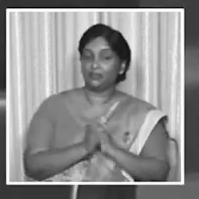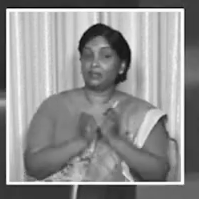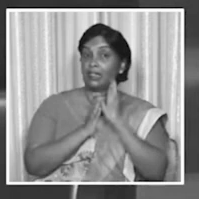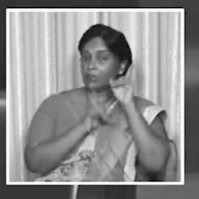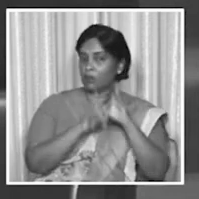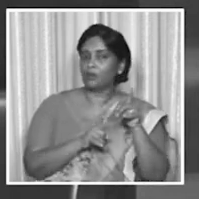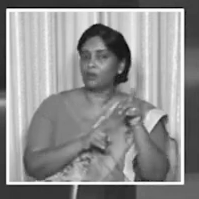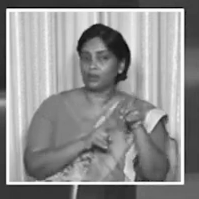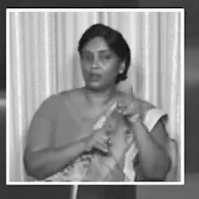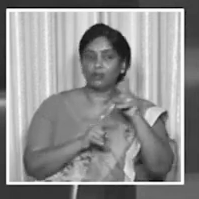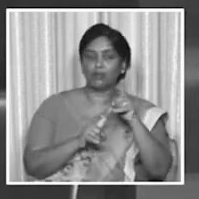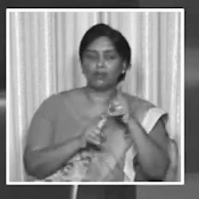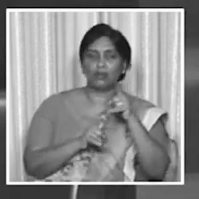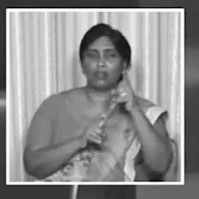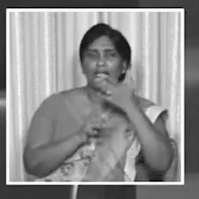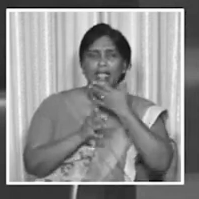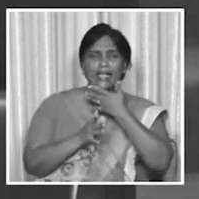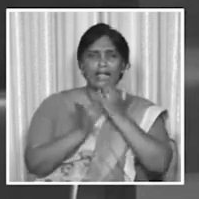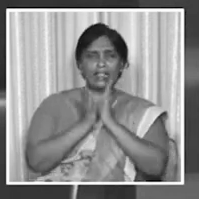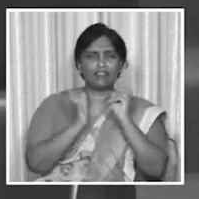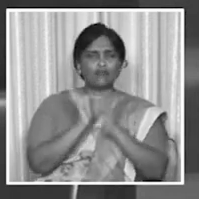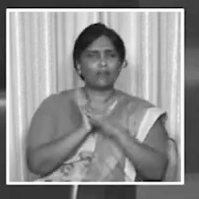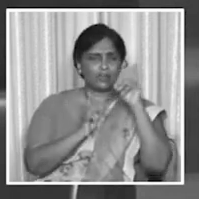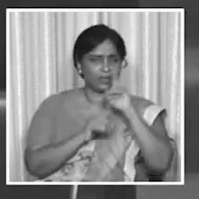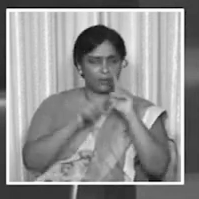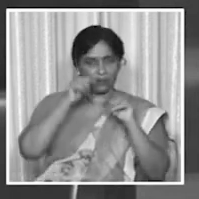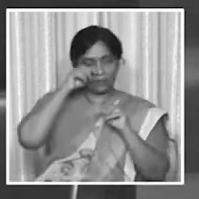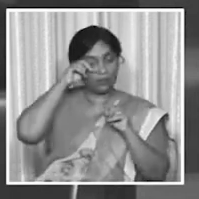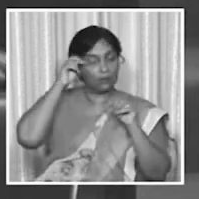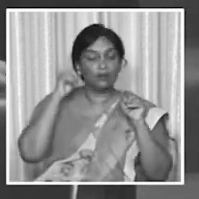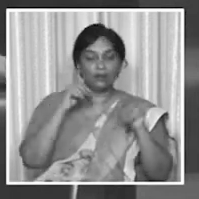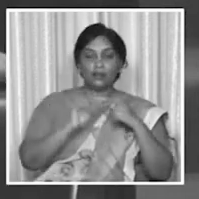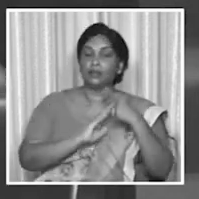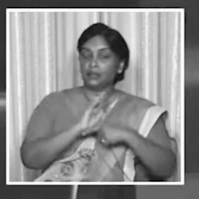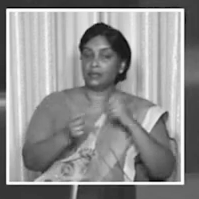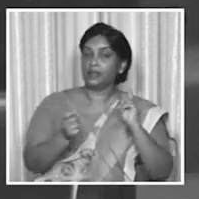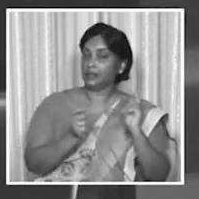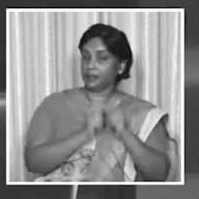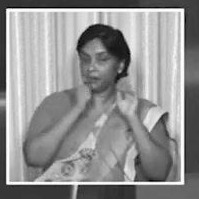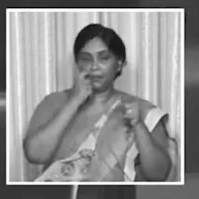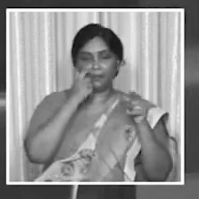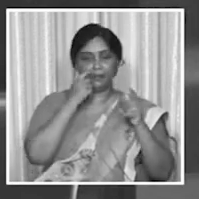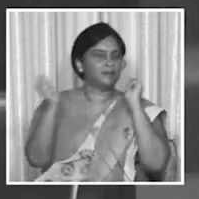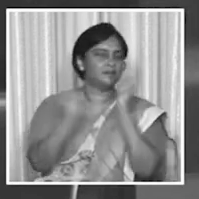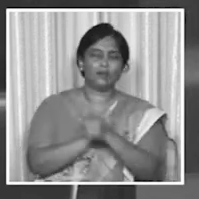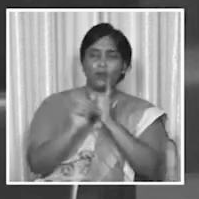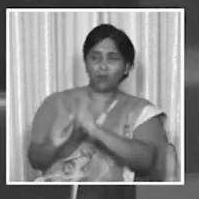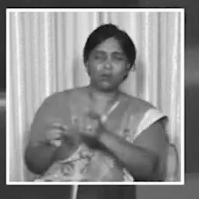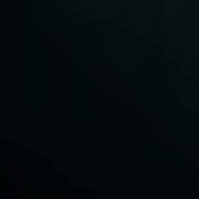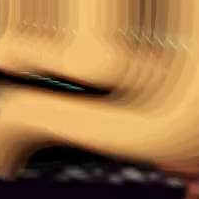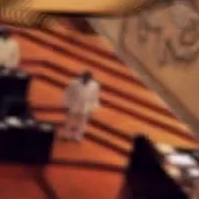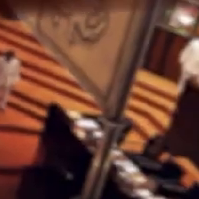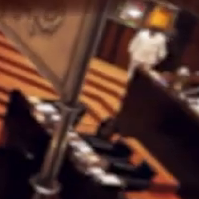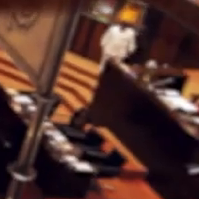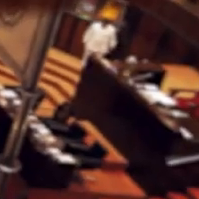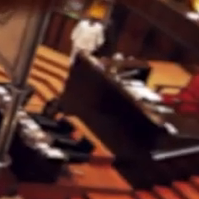කරන ඔබද බොතු කයක් වල ලෝඩා කමිටි කියලා. එතකොට දැන් මේ ශ්‍රී ලංකා ක්‍රිකට් තියෙන එකක ඕ වෙනස්කම් වෙන්නේ නැහැ. ඒකයි මම කියන්නේ. හොඳයි.